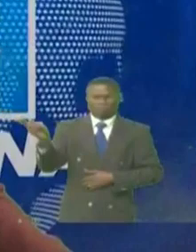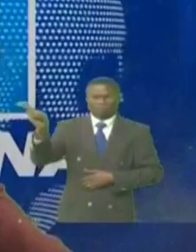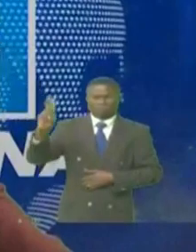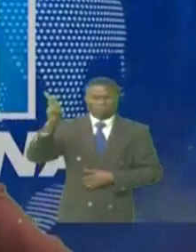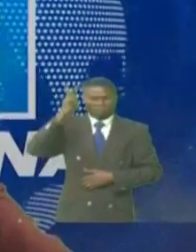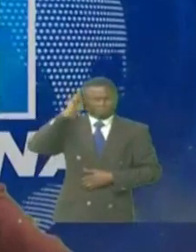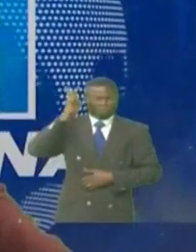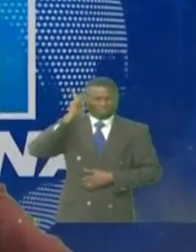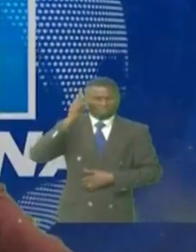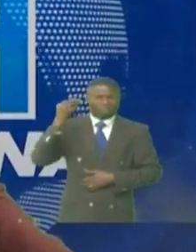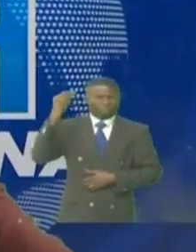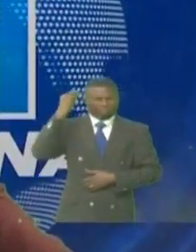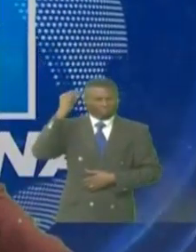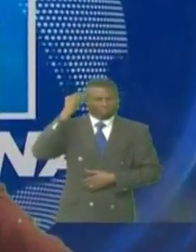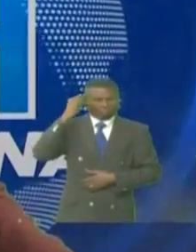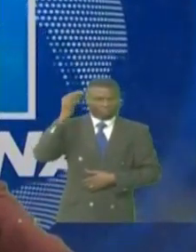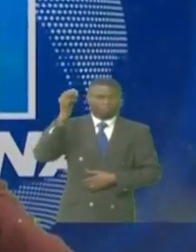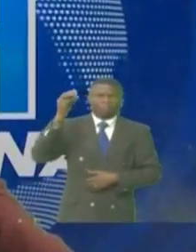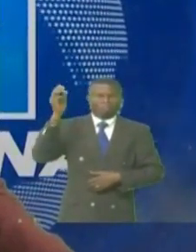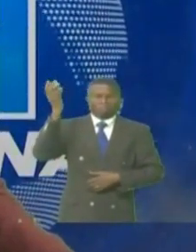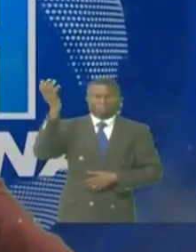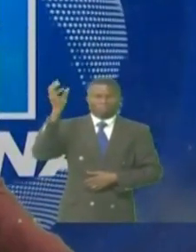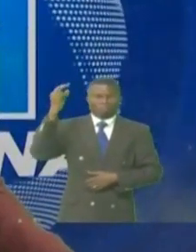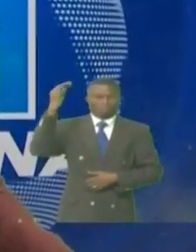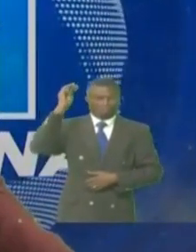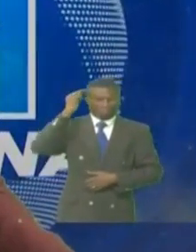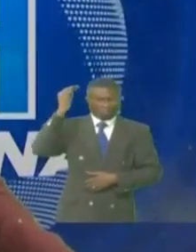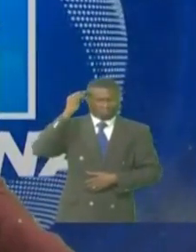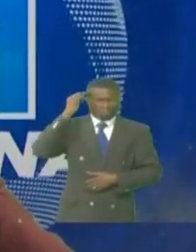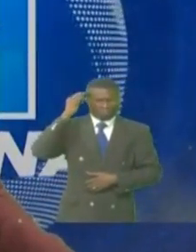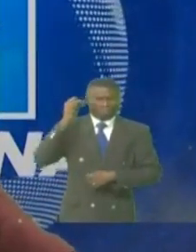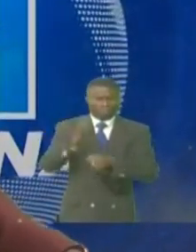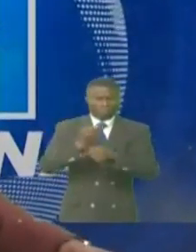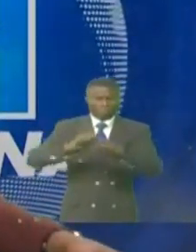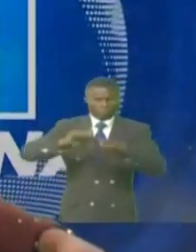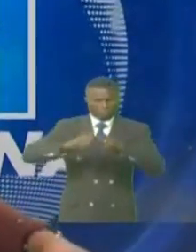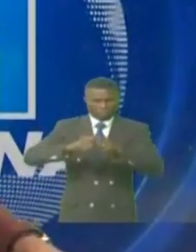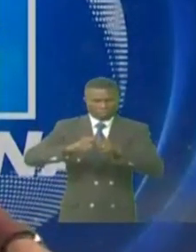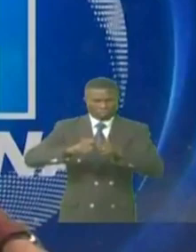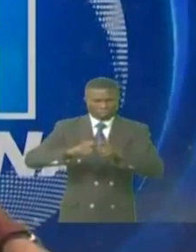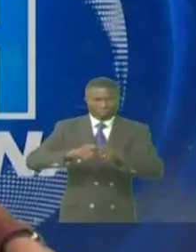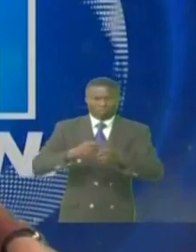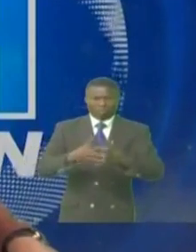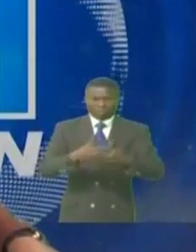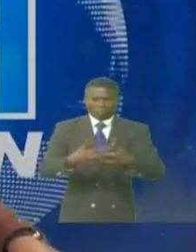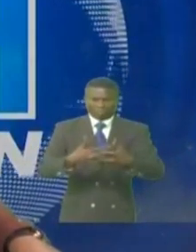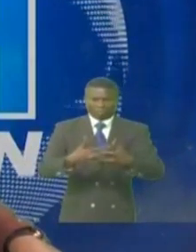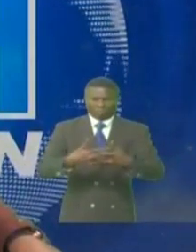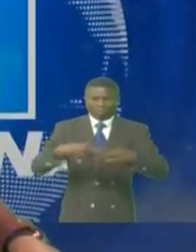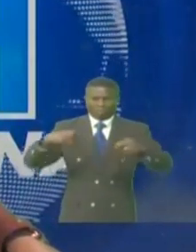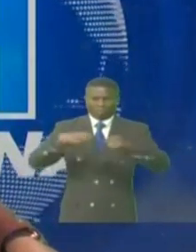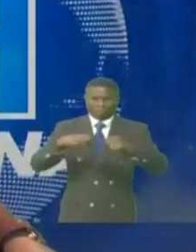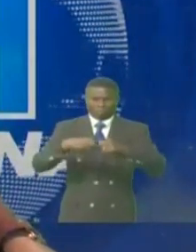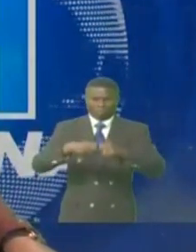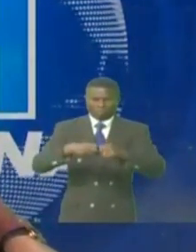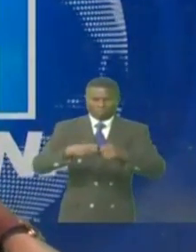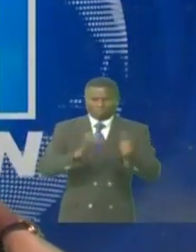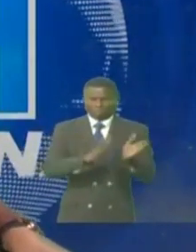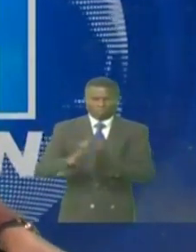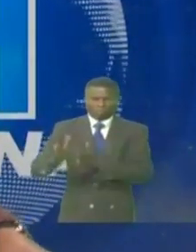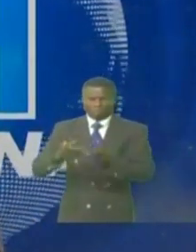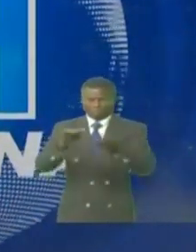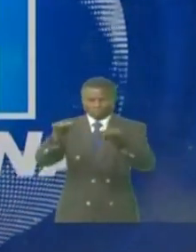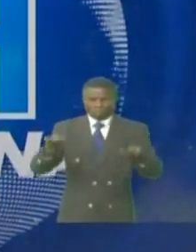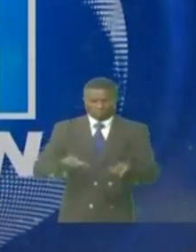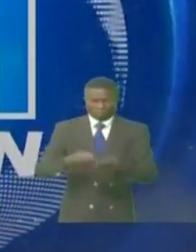Nji, Limassina, Nsele que suite aux travaux d'entretien périodique des équipements électromécaniques prévus au poste